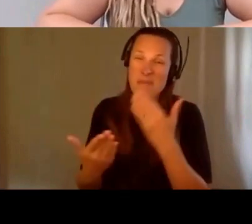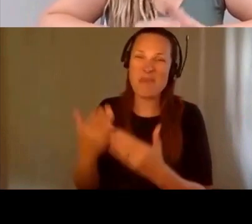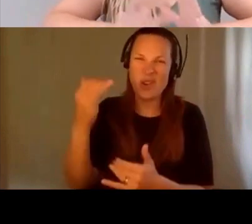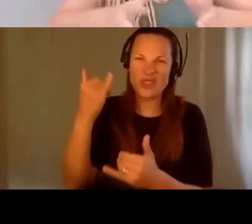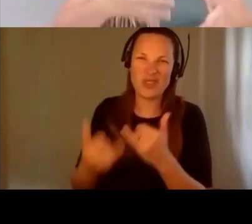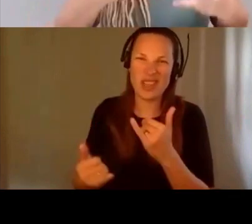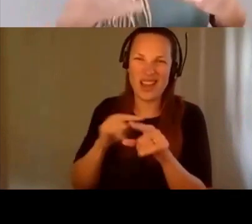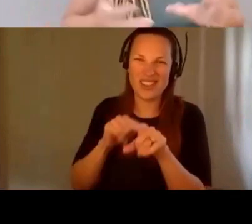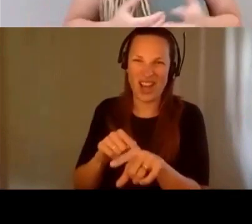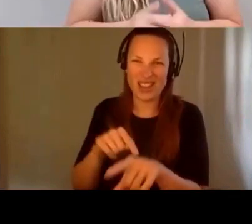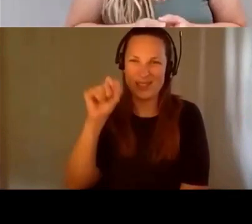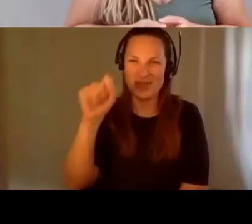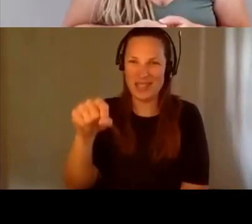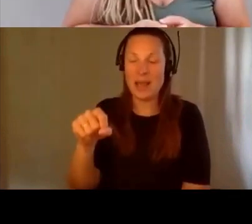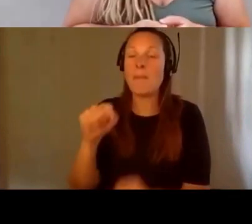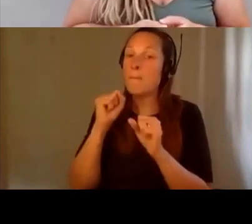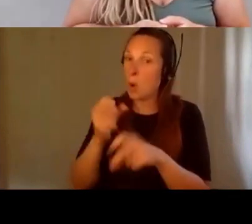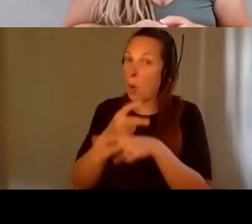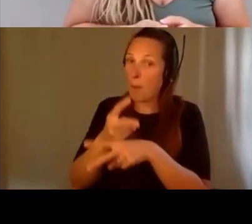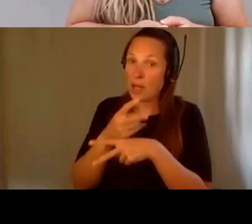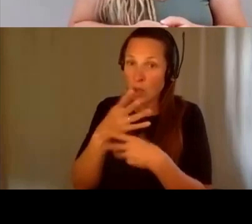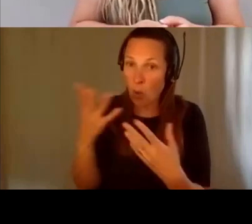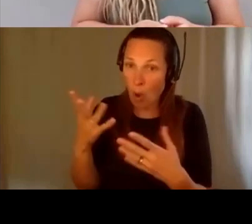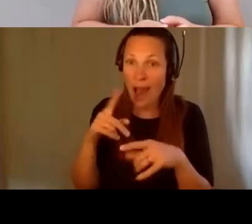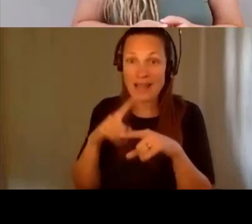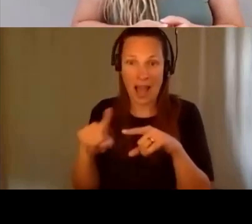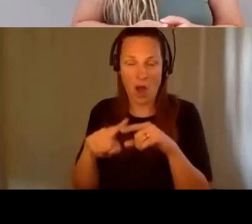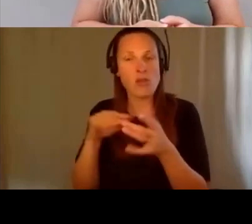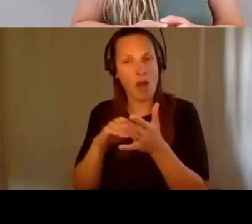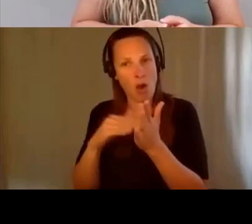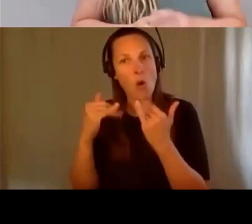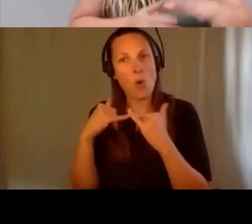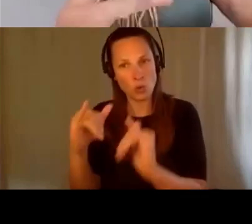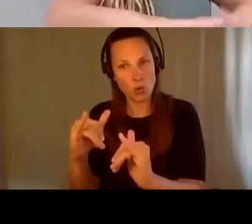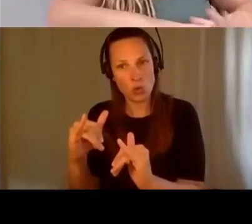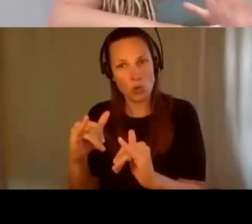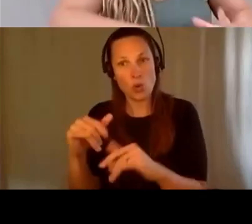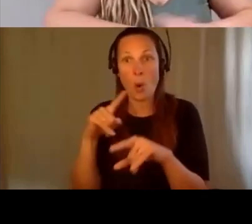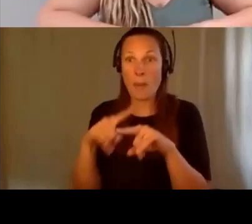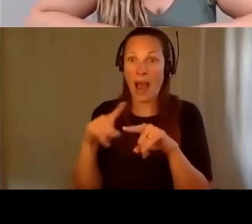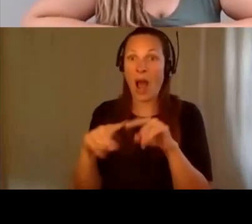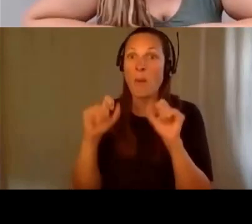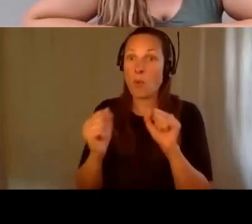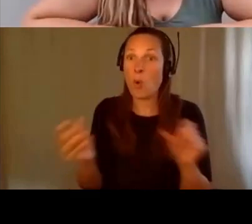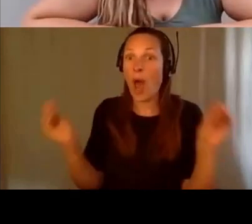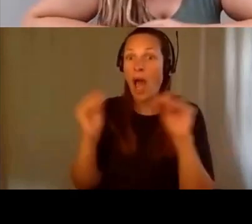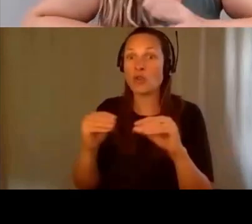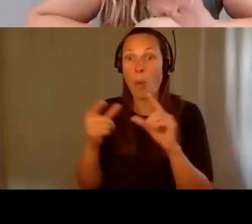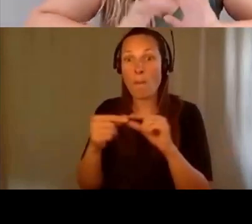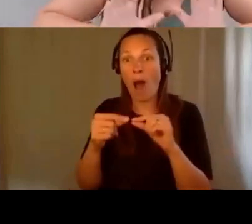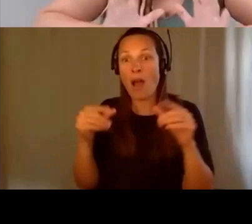peut continuer, par exemple, à prendre soin de nos carottes. Hein? On va avoir des carottes qu'on peut aussi pailler